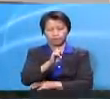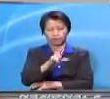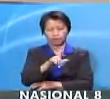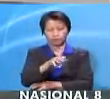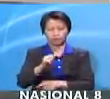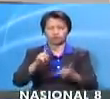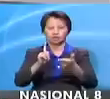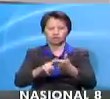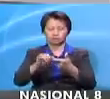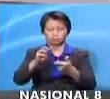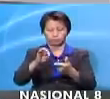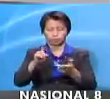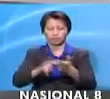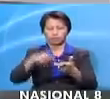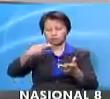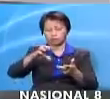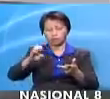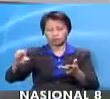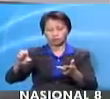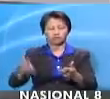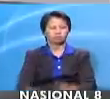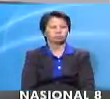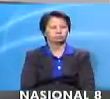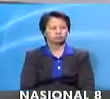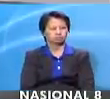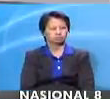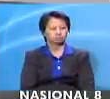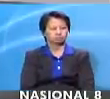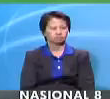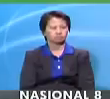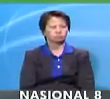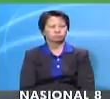Alicia Ansley dan Fi Chusung.